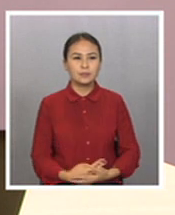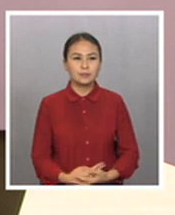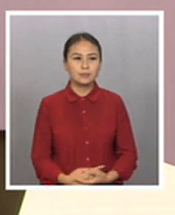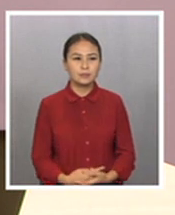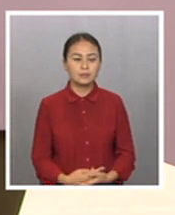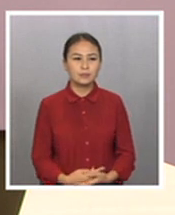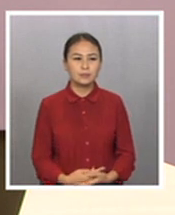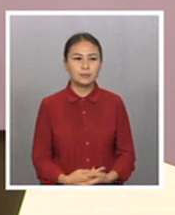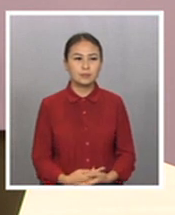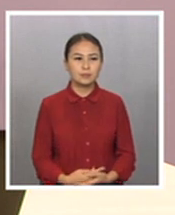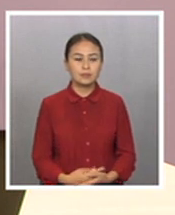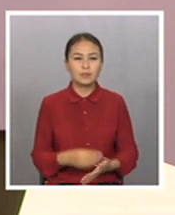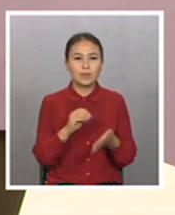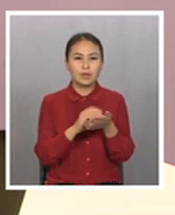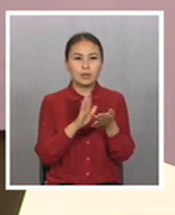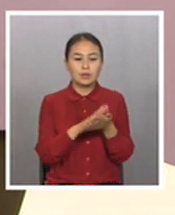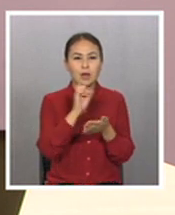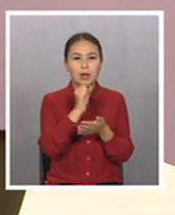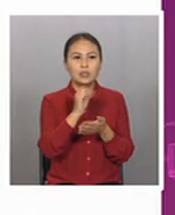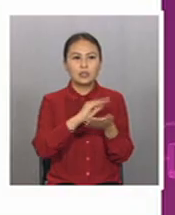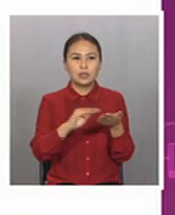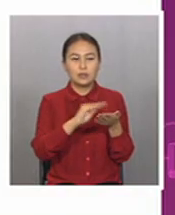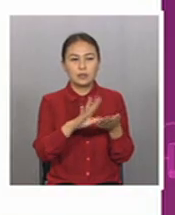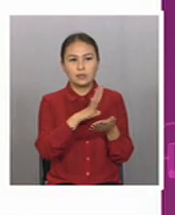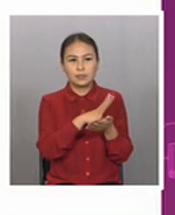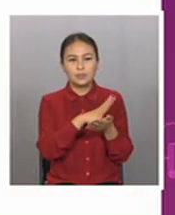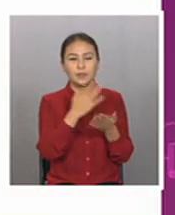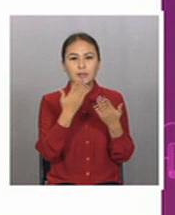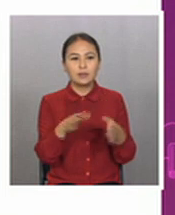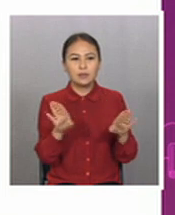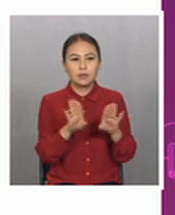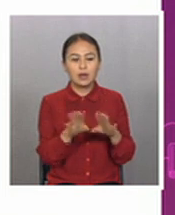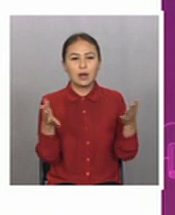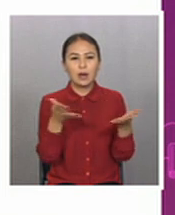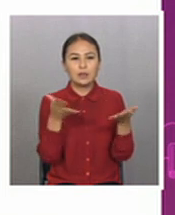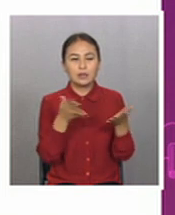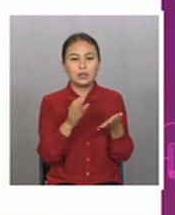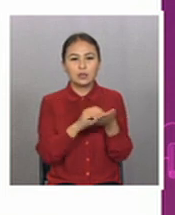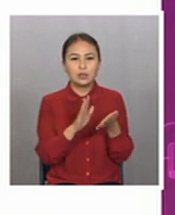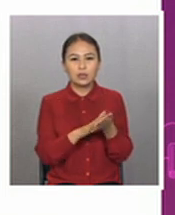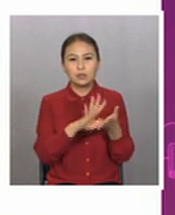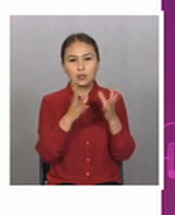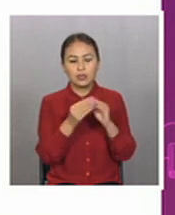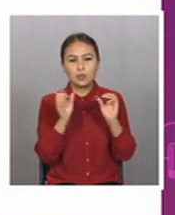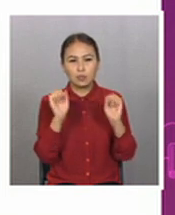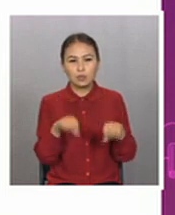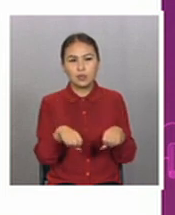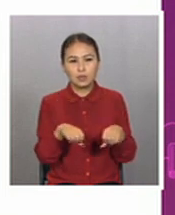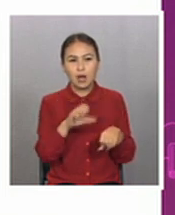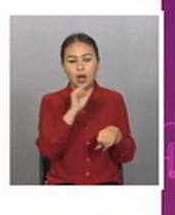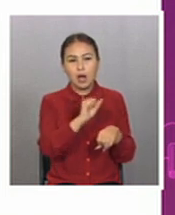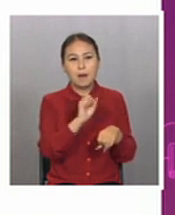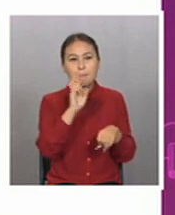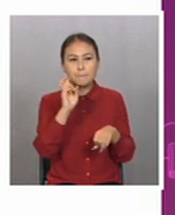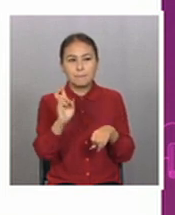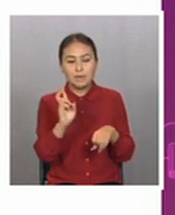цифры. А жиынына әкеліп жаздық. Енді қандай тұжырым жасай аласыңдар? А мен В